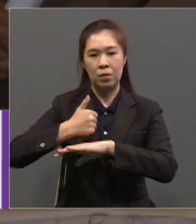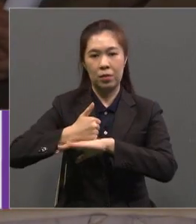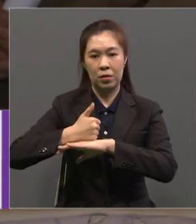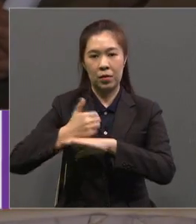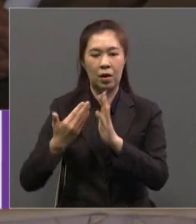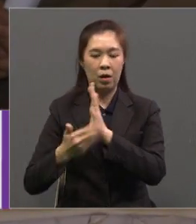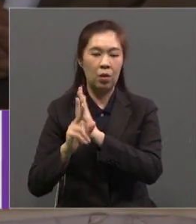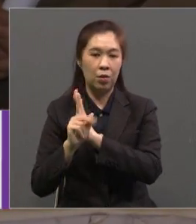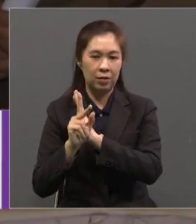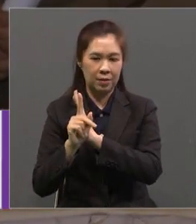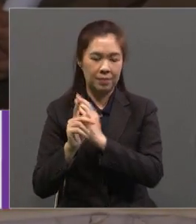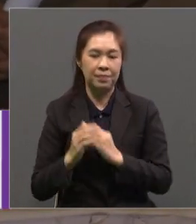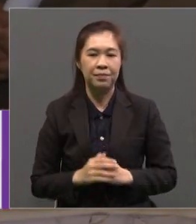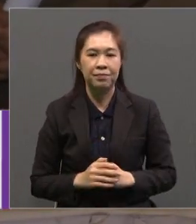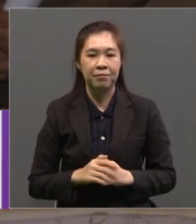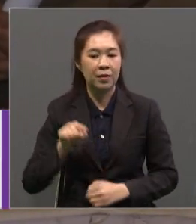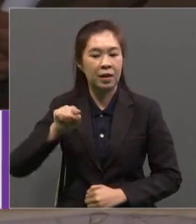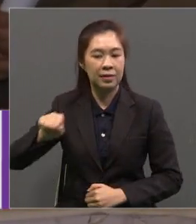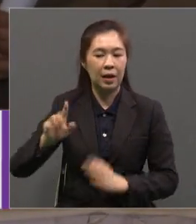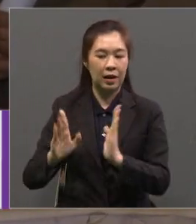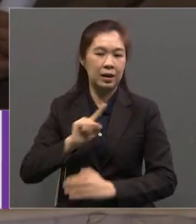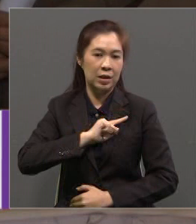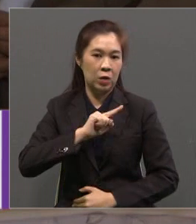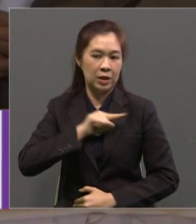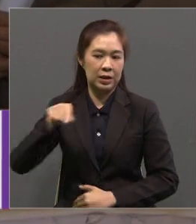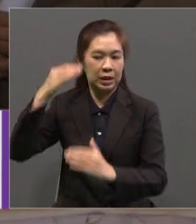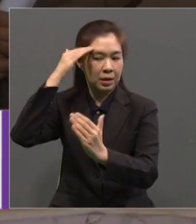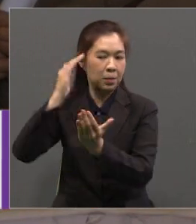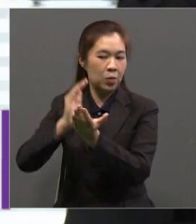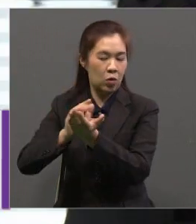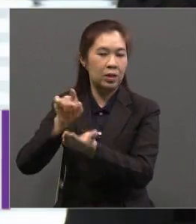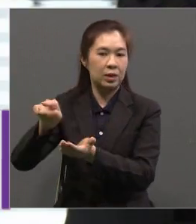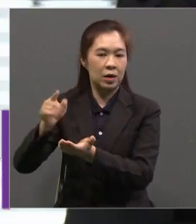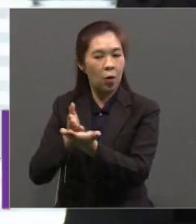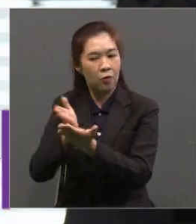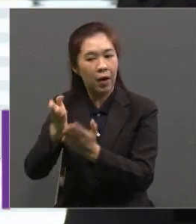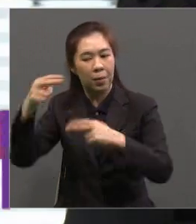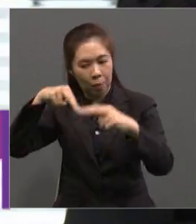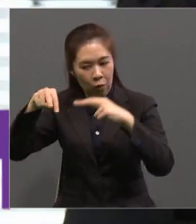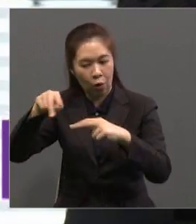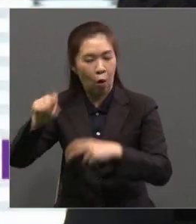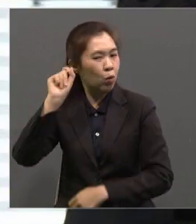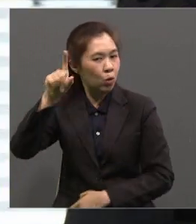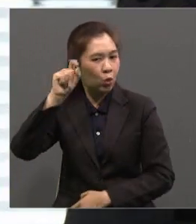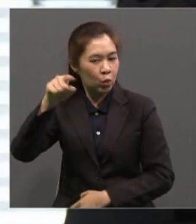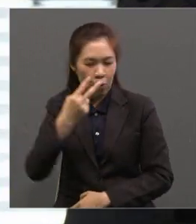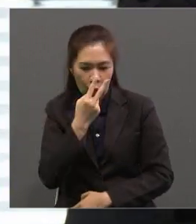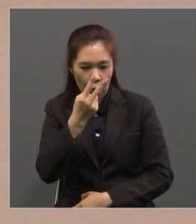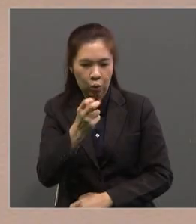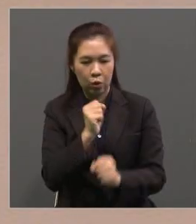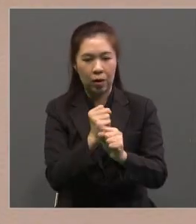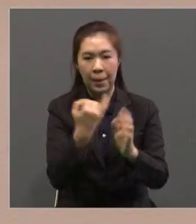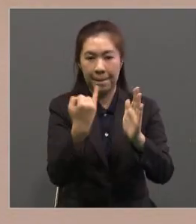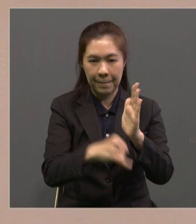การจังหวัดขอนแก่นก็บอกนะคะว่าสั่งการให้เจ้าหน้าที่ตำรวจภูธรจังหวัดขอนแก่นและเจ้าหน้าที่ฝ่ายปกครองเร่งรัดปราบปรามความผิดเ